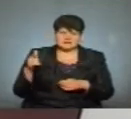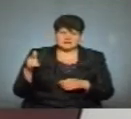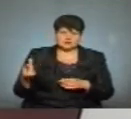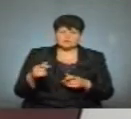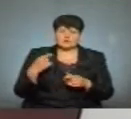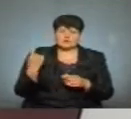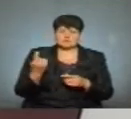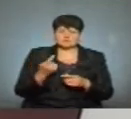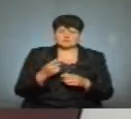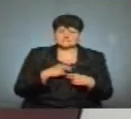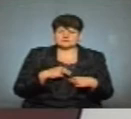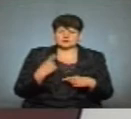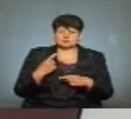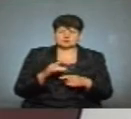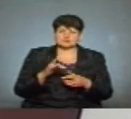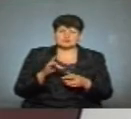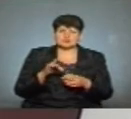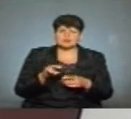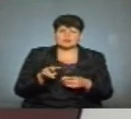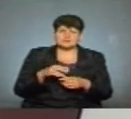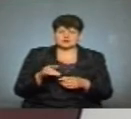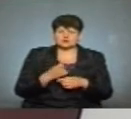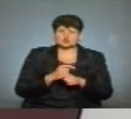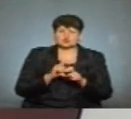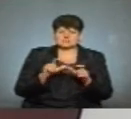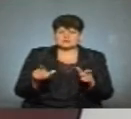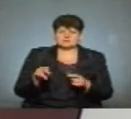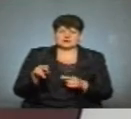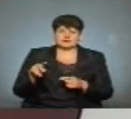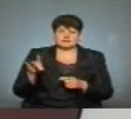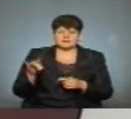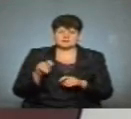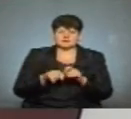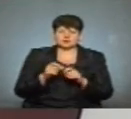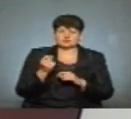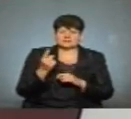працівники обласного лабораторного центру методом полімеразно-ланцюгової реакції обстежили